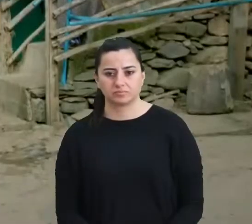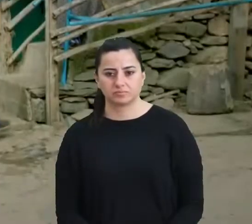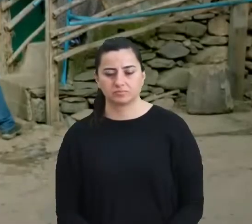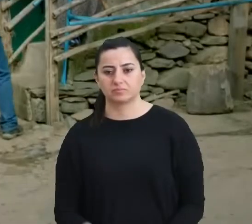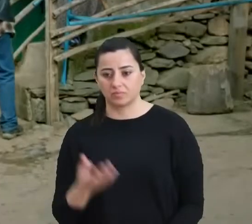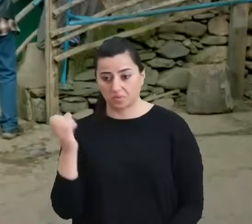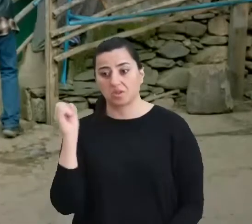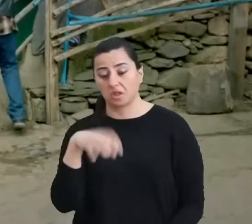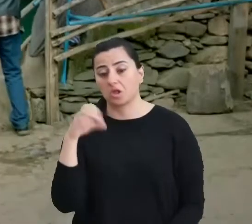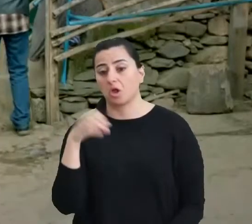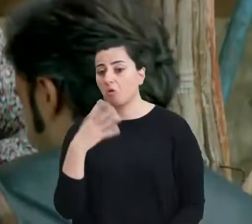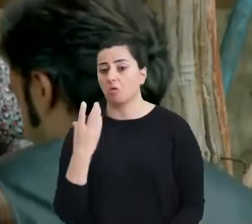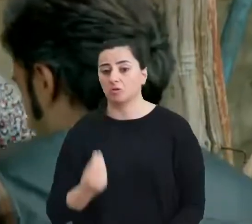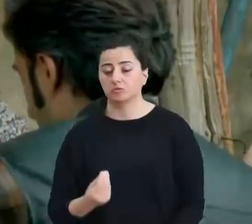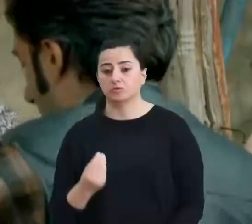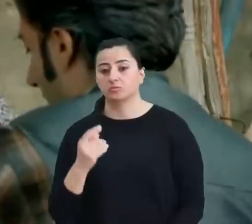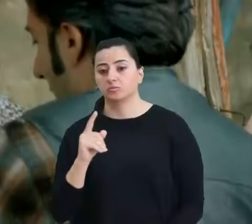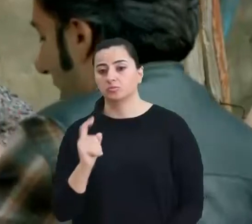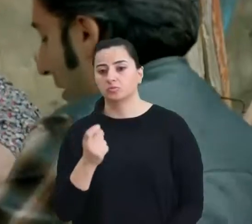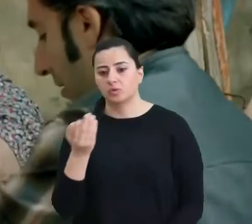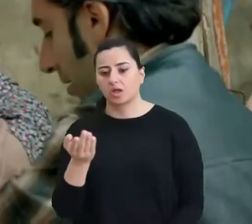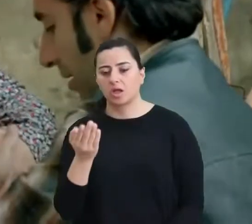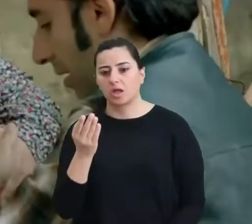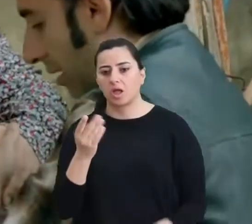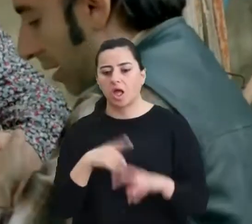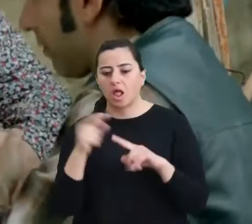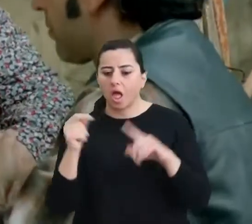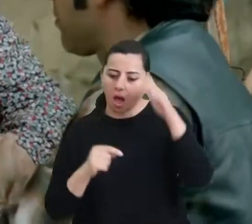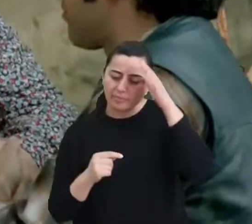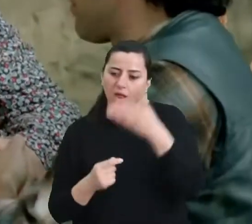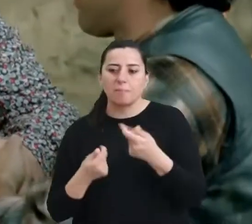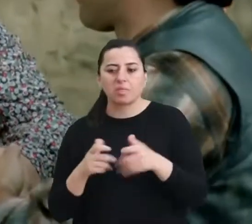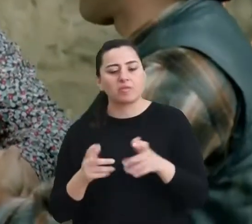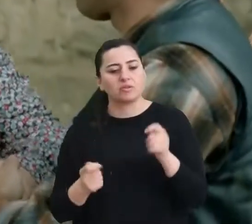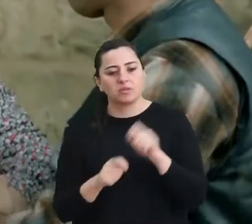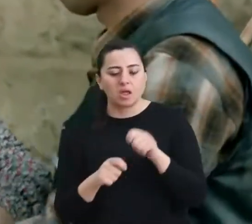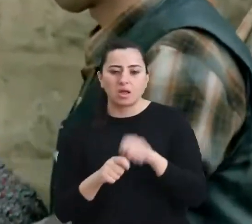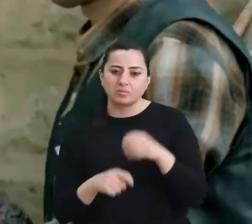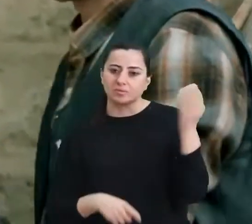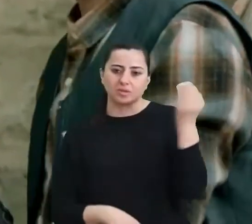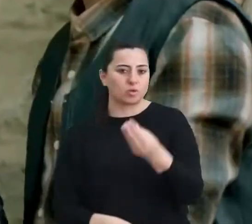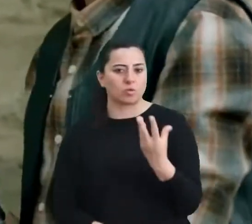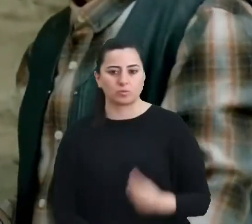Getirirler tabii ya, getirirler. Bulmuşlar alimin enayisini. Getirirler.